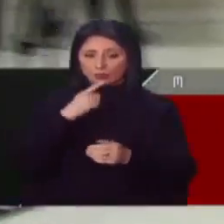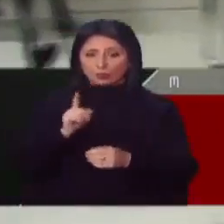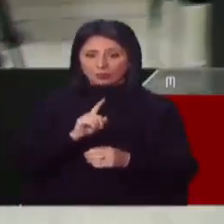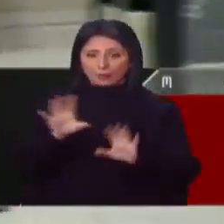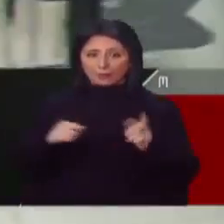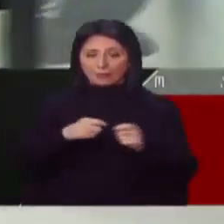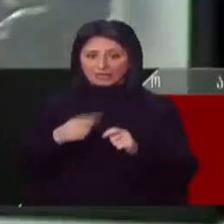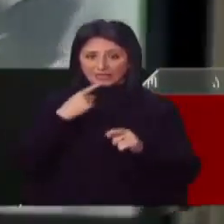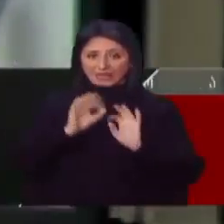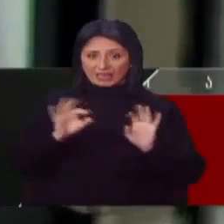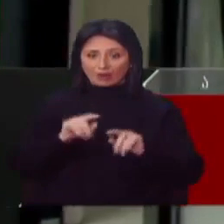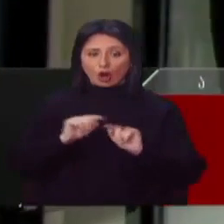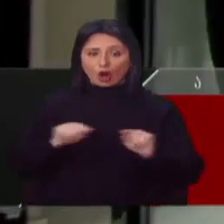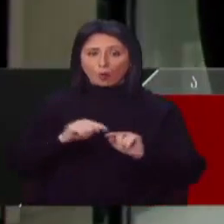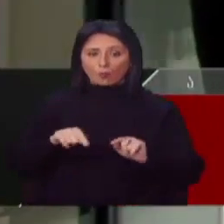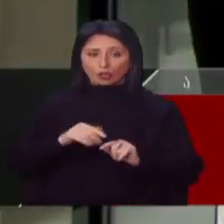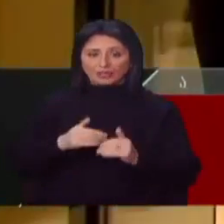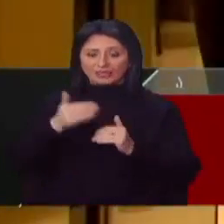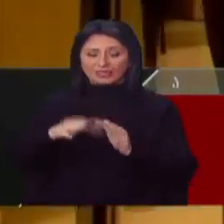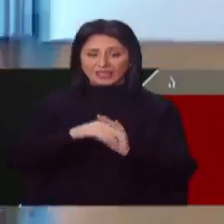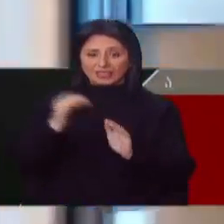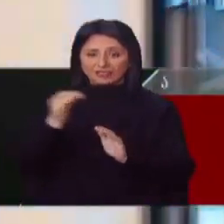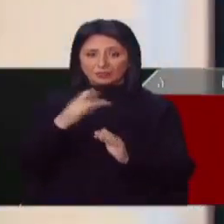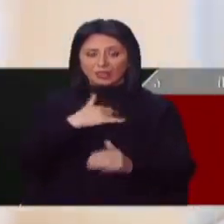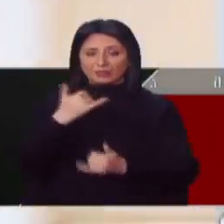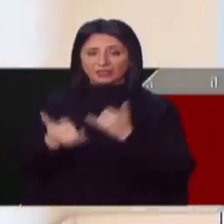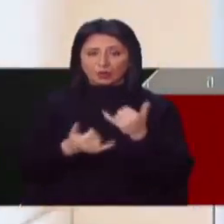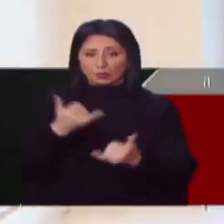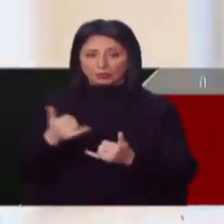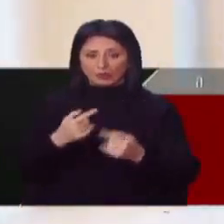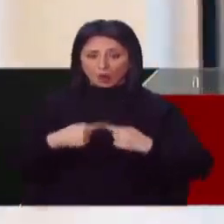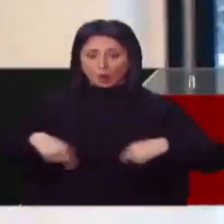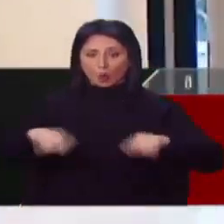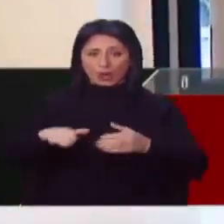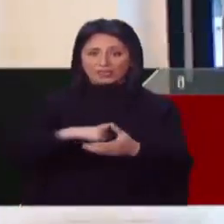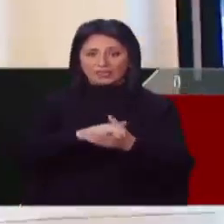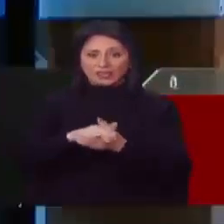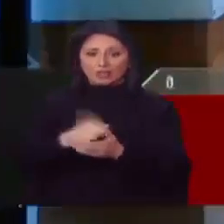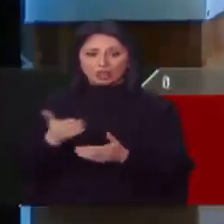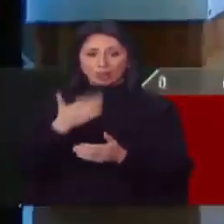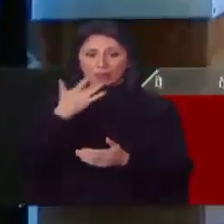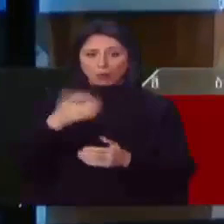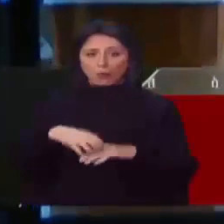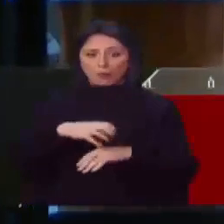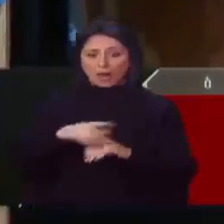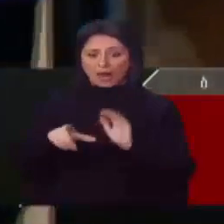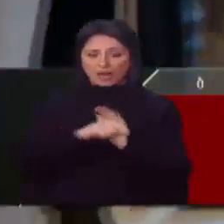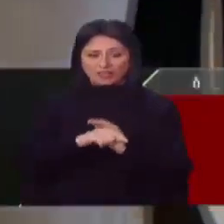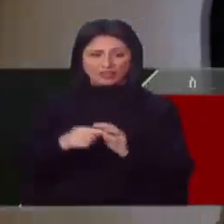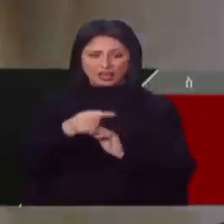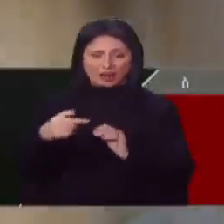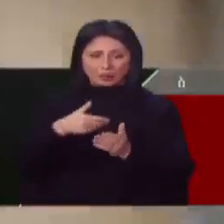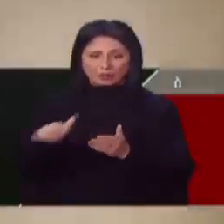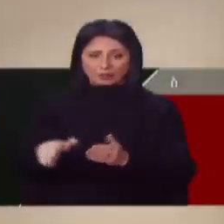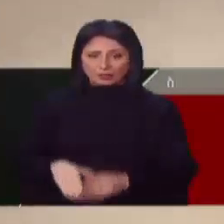რომ პრეზიდენტის განცხადება ოპოზიციის წინა საარჩევნო ინტერესებს ემსახურება და კოალიციურ გაერთიანებას რომელიმე პოლიტიკურ პარტიასთან